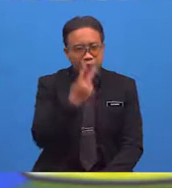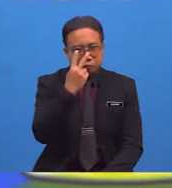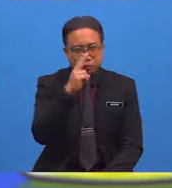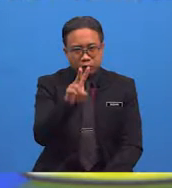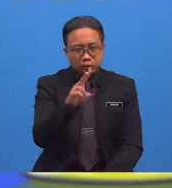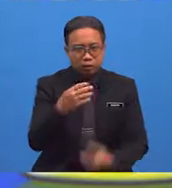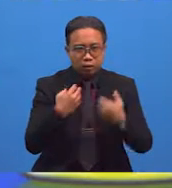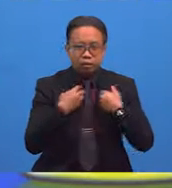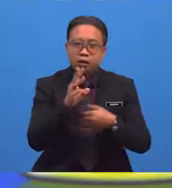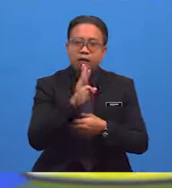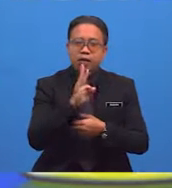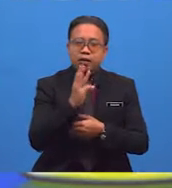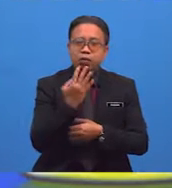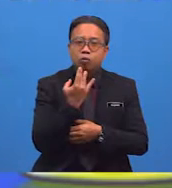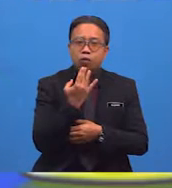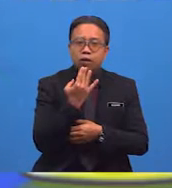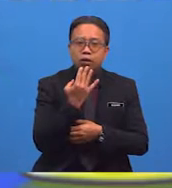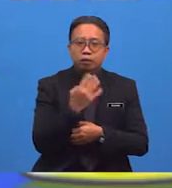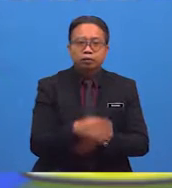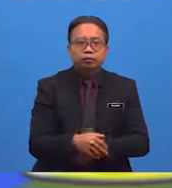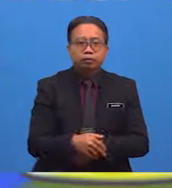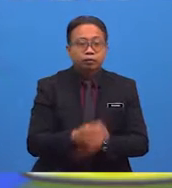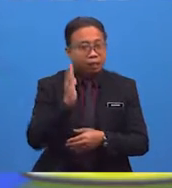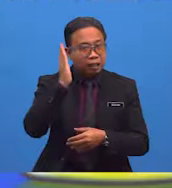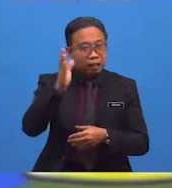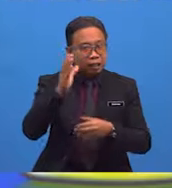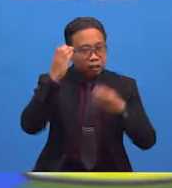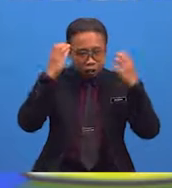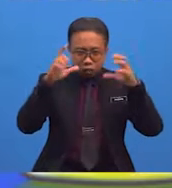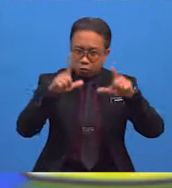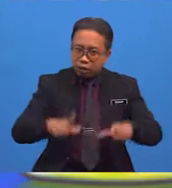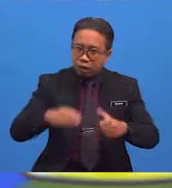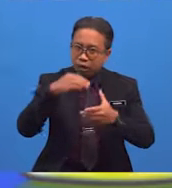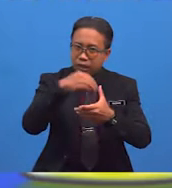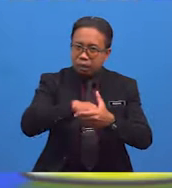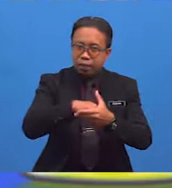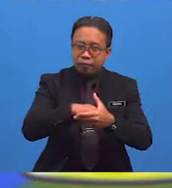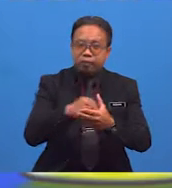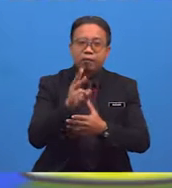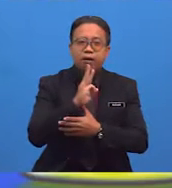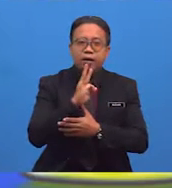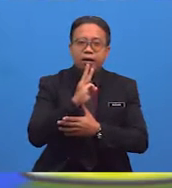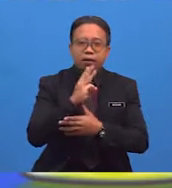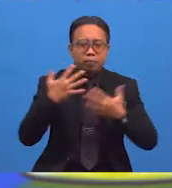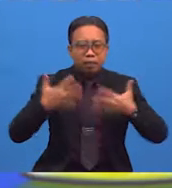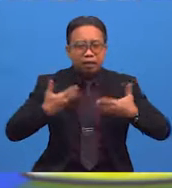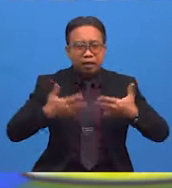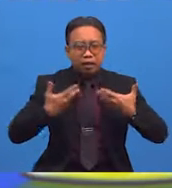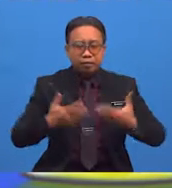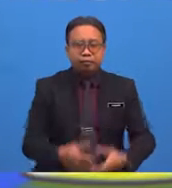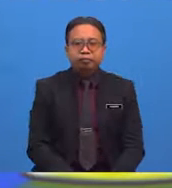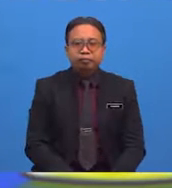berwarna yang akan cikgu letakkan di dalam air panas. Tapi sebelum itu,